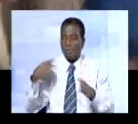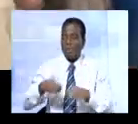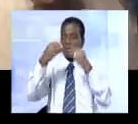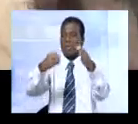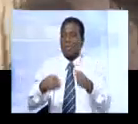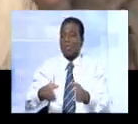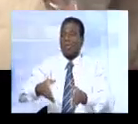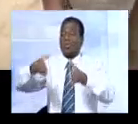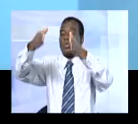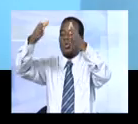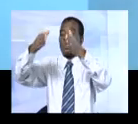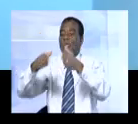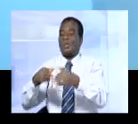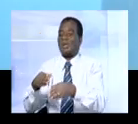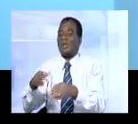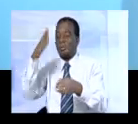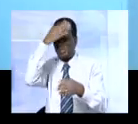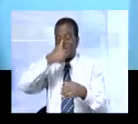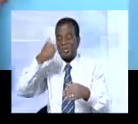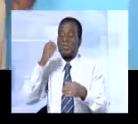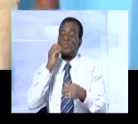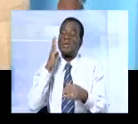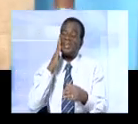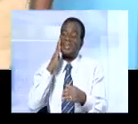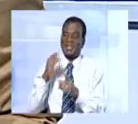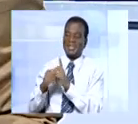un immeuble servant de résidence et de bureau.